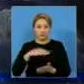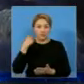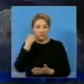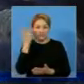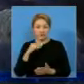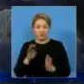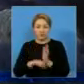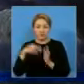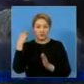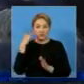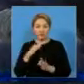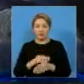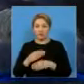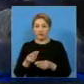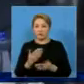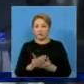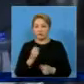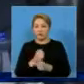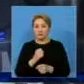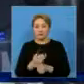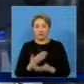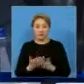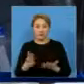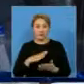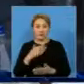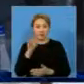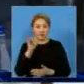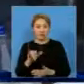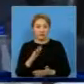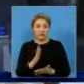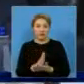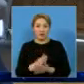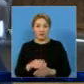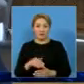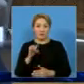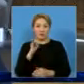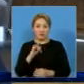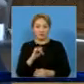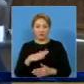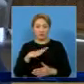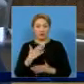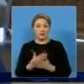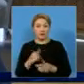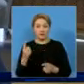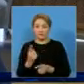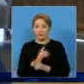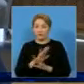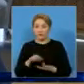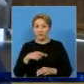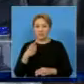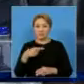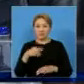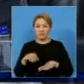некачественную или несвоевременную сданную работу. Некоторые из вас допускают такое халатное отношение не в первый раз, сказал